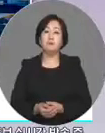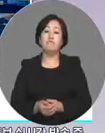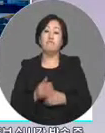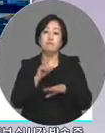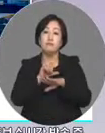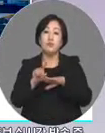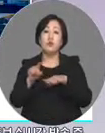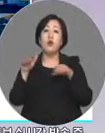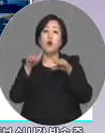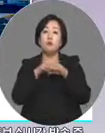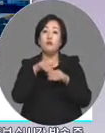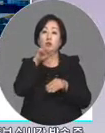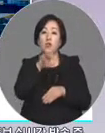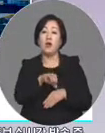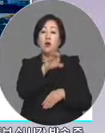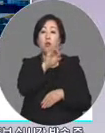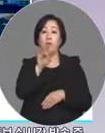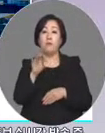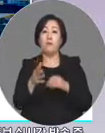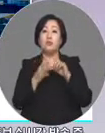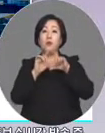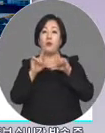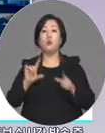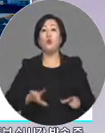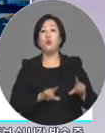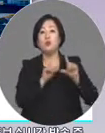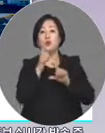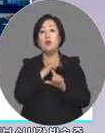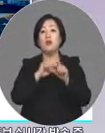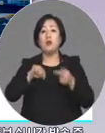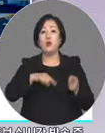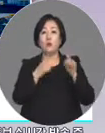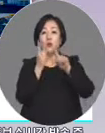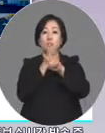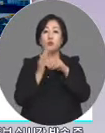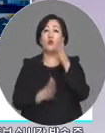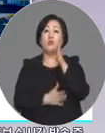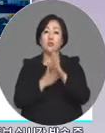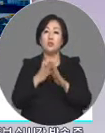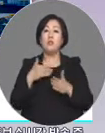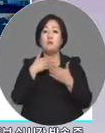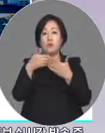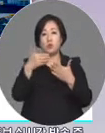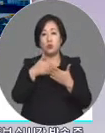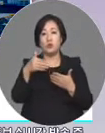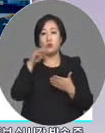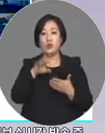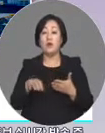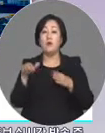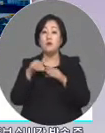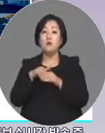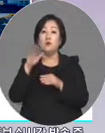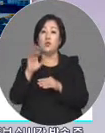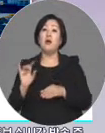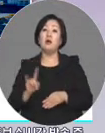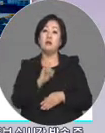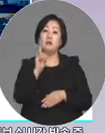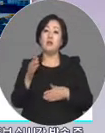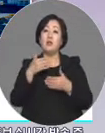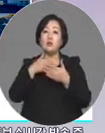지역 문화예술계도 완전한 일상으로 회복하고 있습니다. 시립미술관과 문화예술회관, 현대예술관